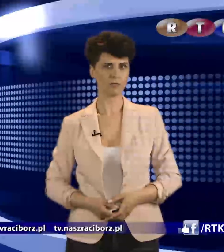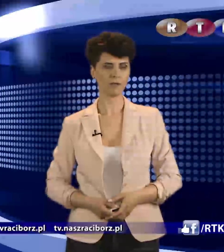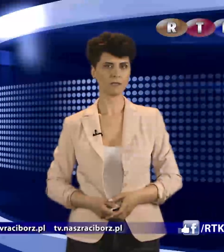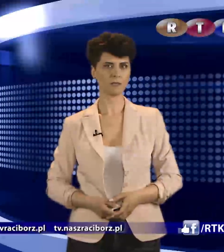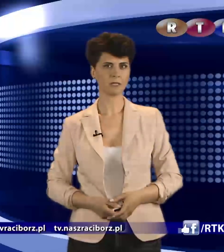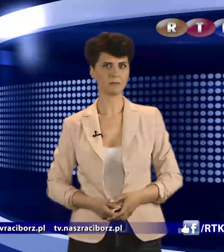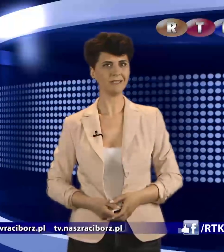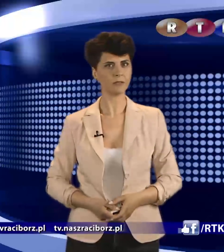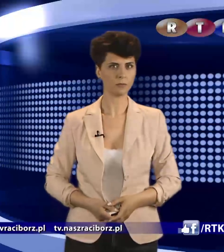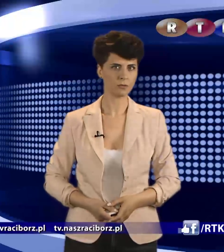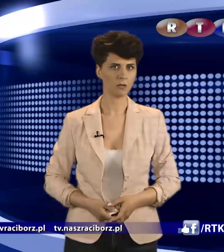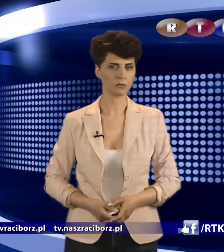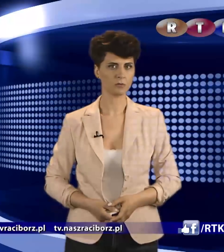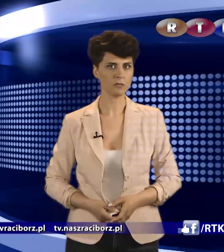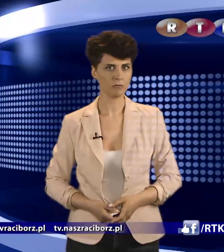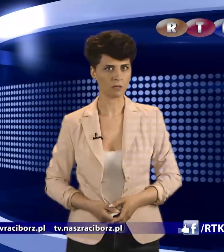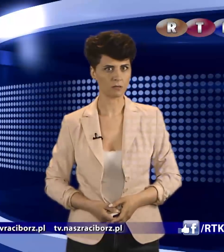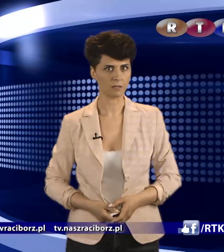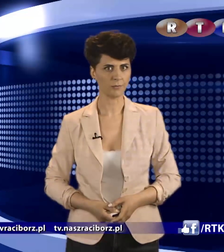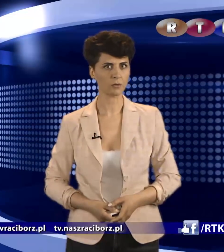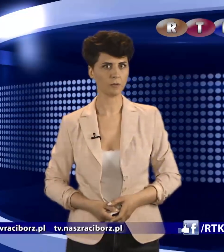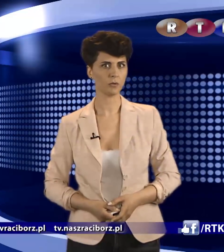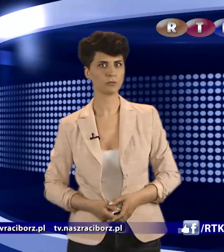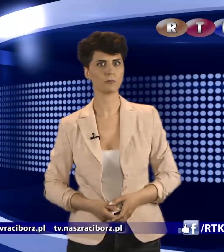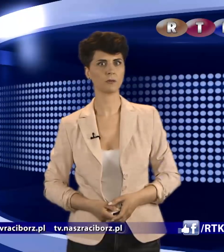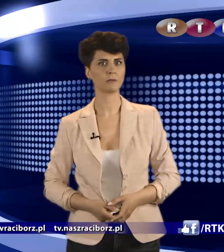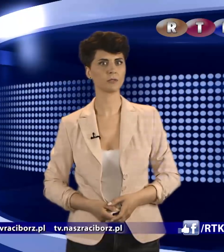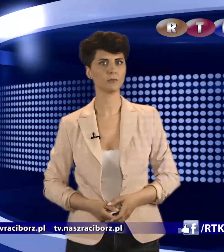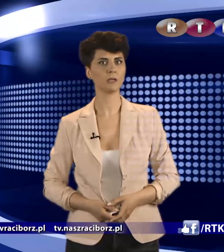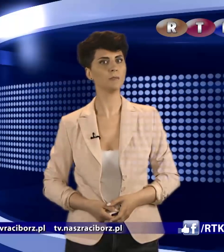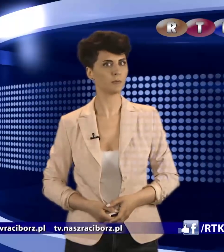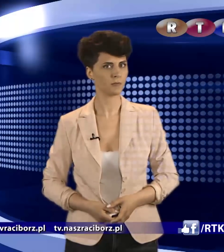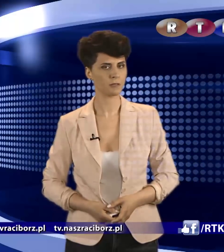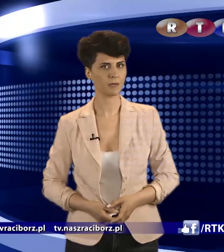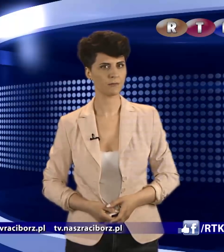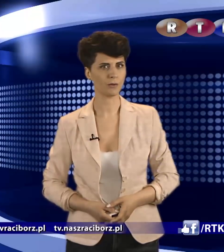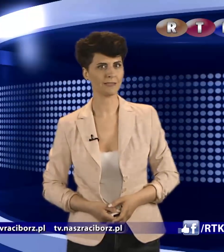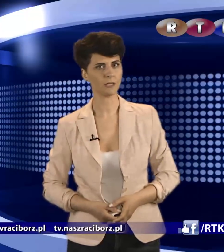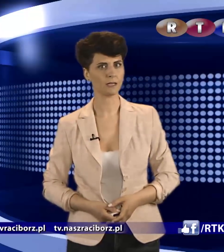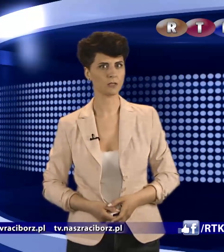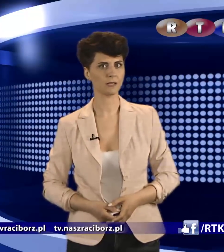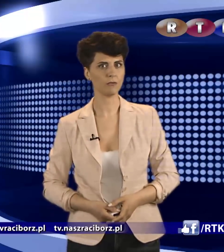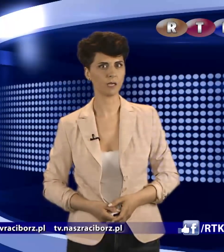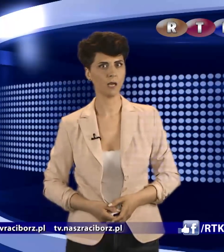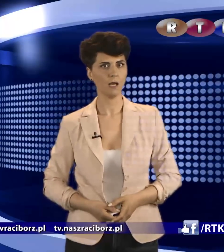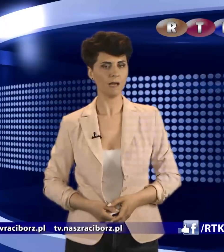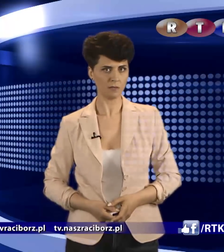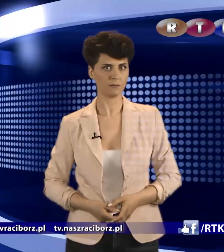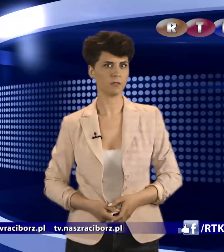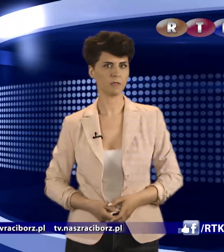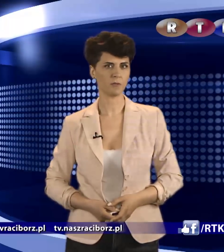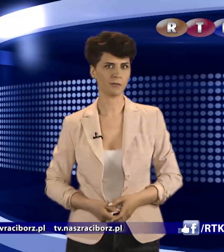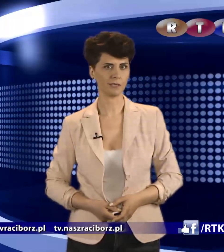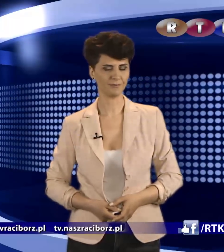Dziękuję za uwagę i zapraszam na wiadomości dla osób niesłyszących. Jutro i pojutrze program przygotuje i poprowadzi dla Państwa Joanna Jędraszczyk-Kałwak, a